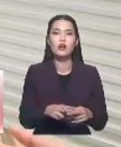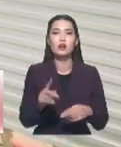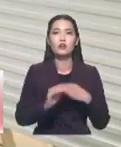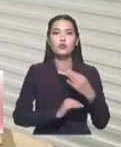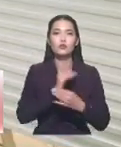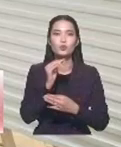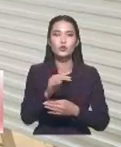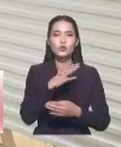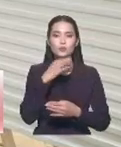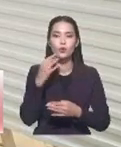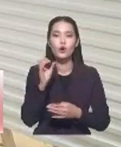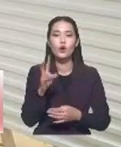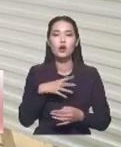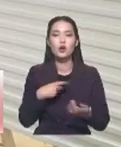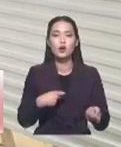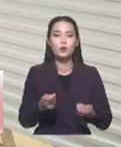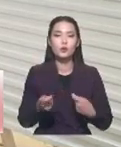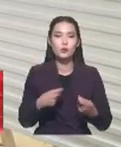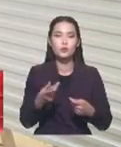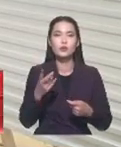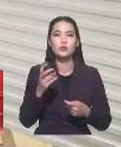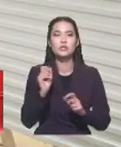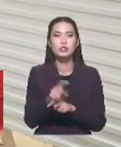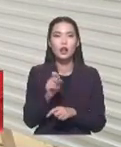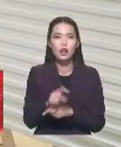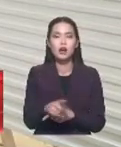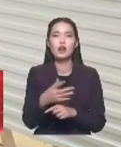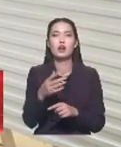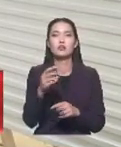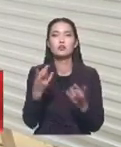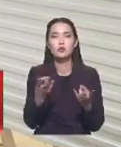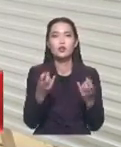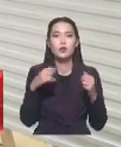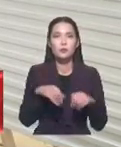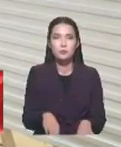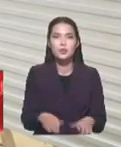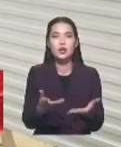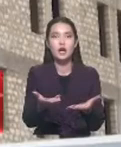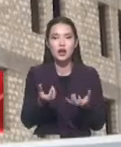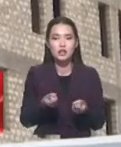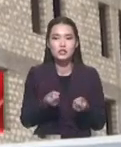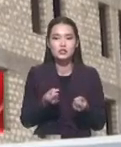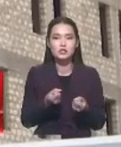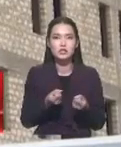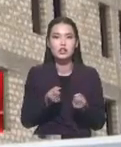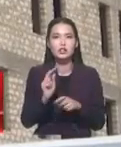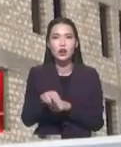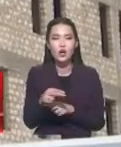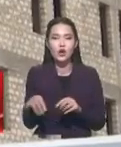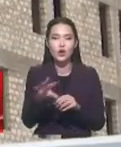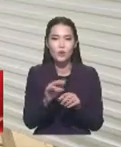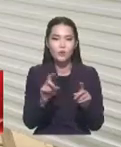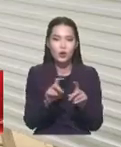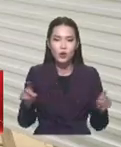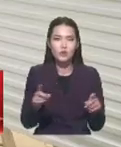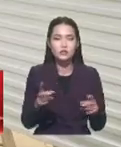нет, не я, руководство области, то есть заказчик, приняло решение провести корректировку данного проекта. На сегодня